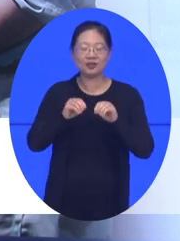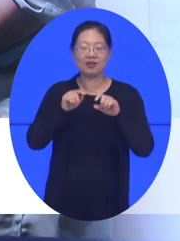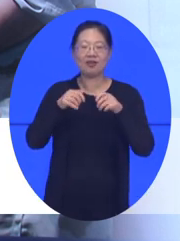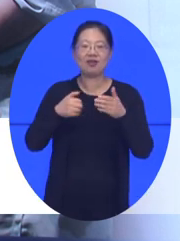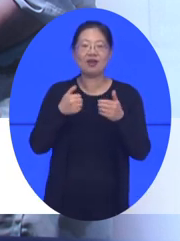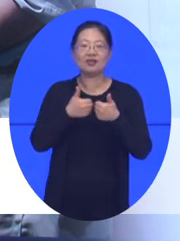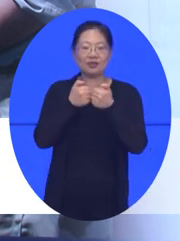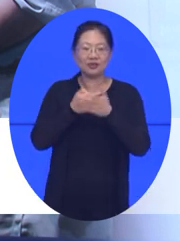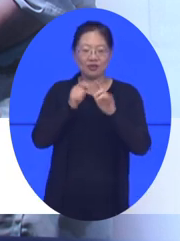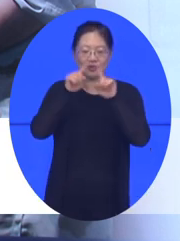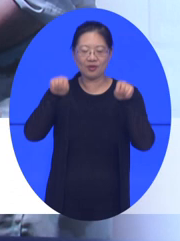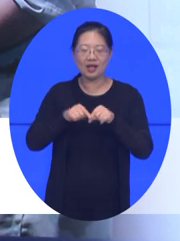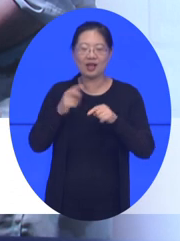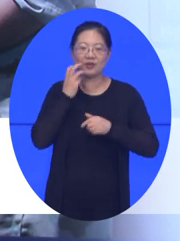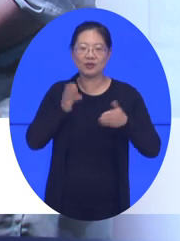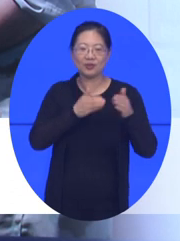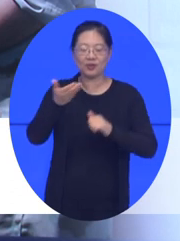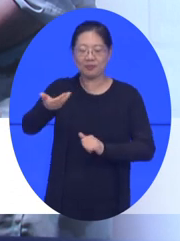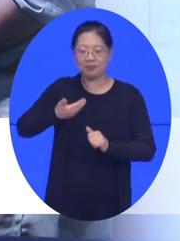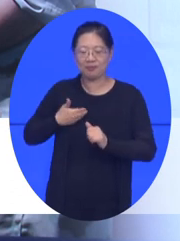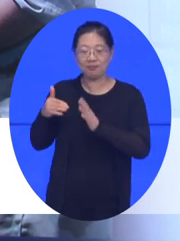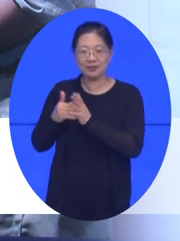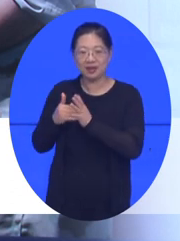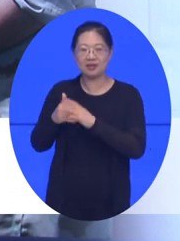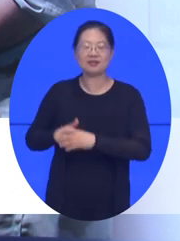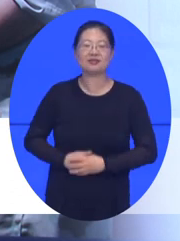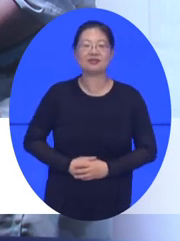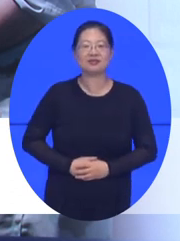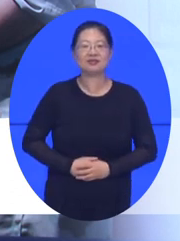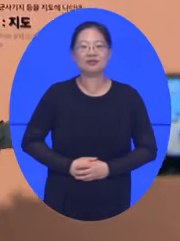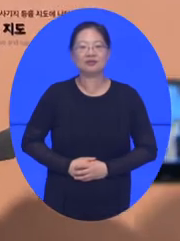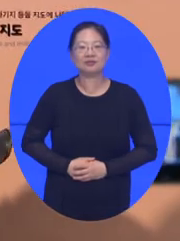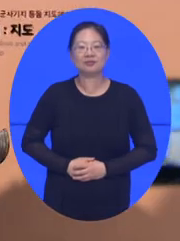경기도 품에 안겼습니다. 자세한 내용 취재했습니다.